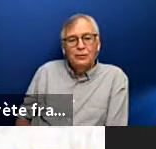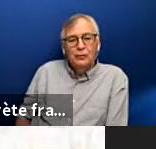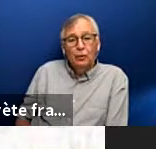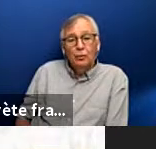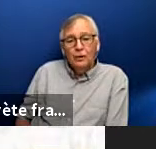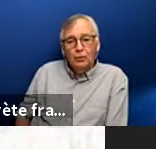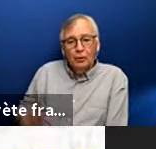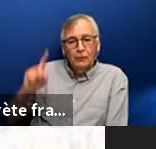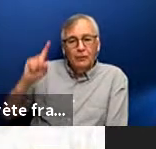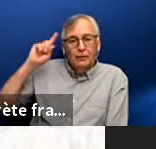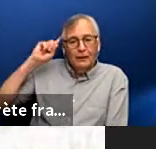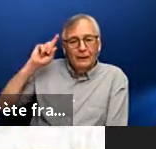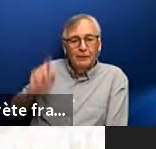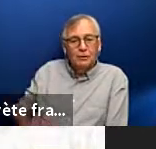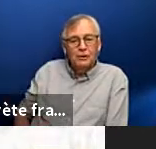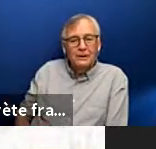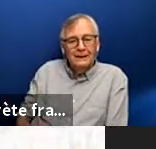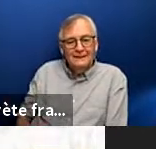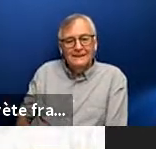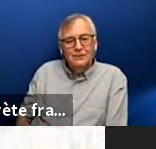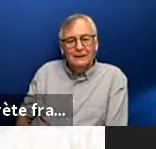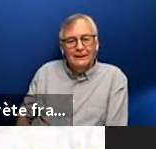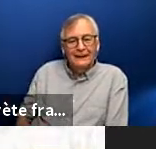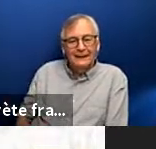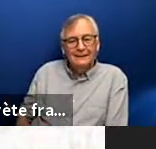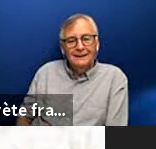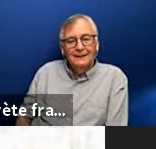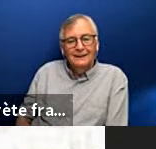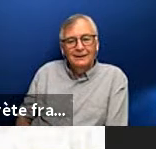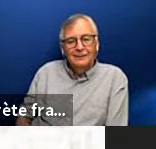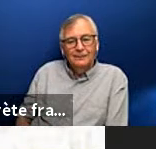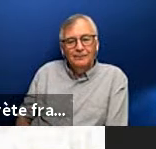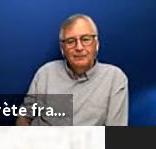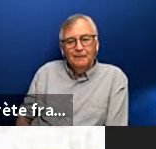Couper les cheveux. Donc, on va rapprocher les ciseaux de la tête.